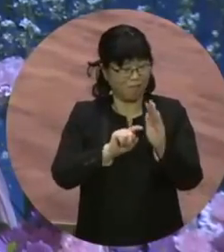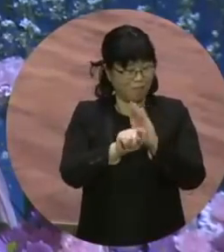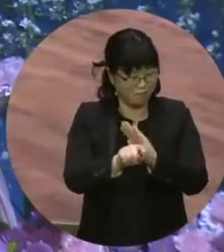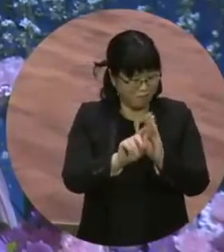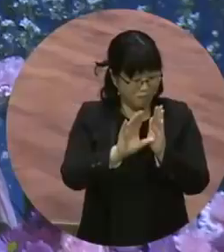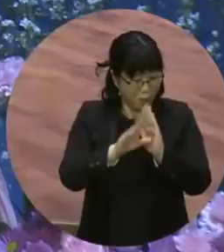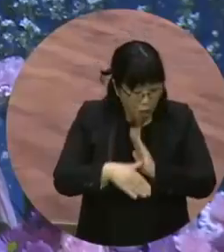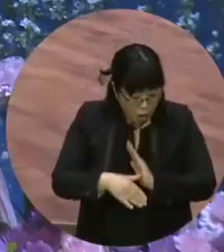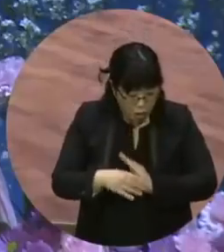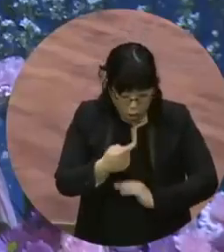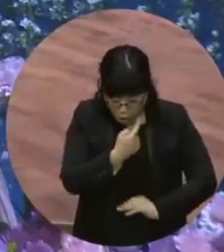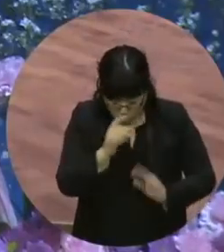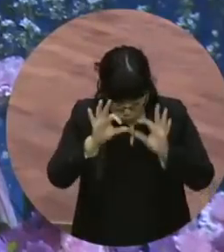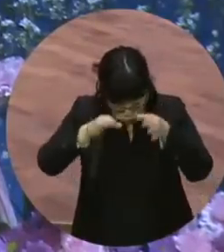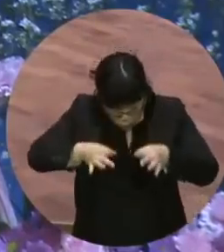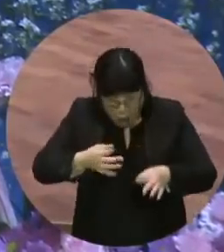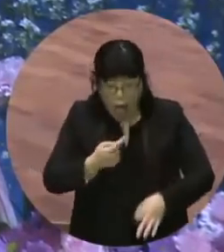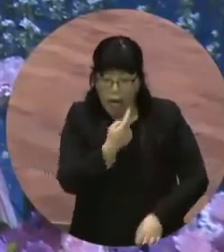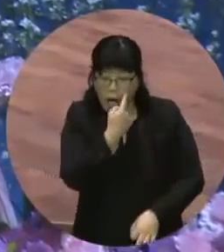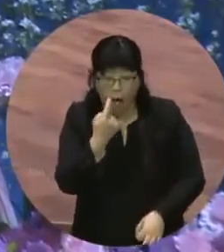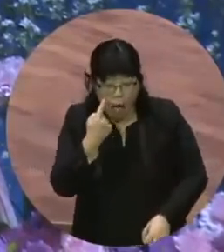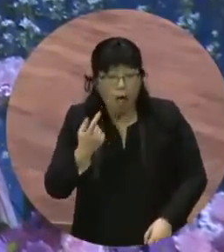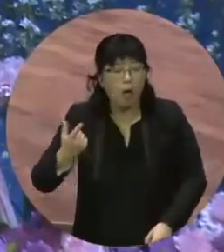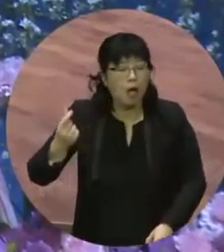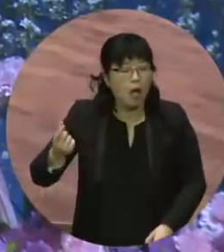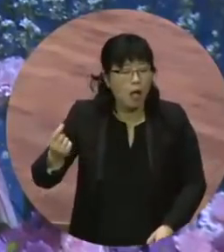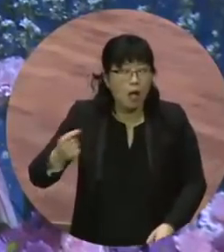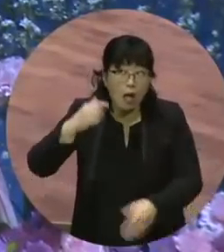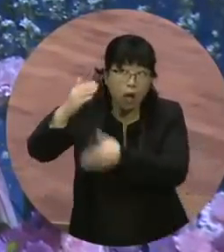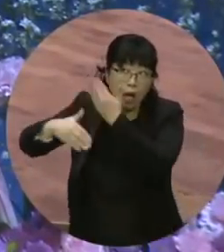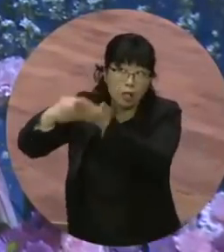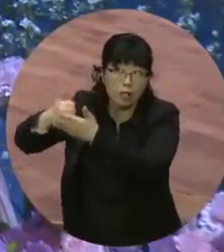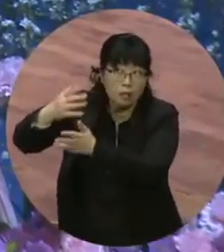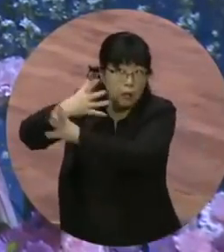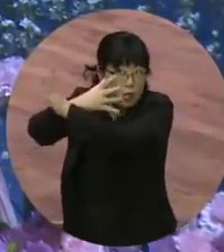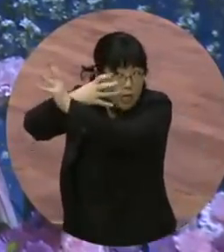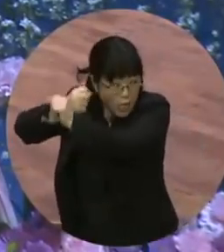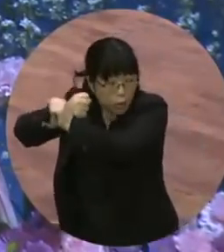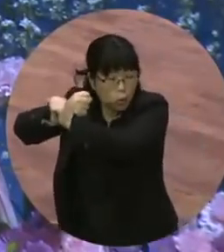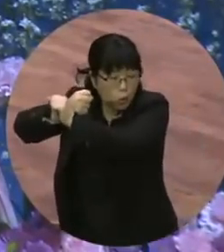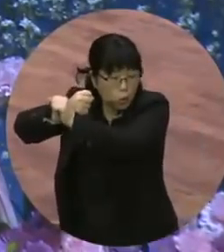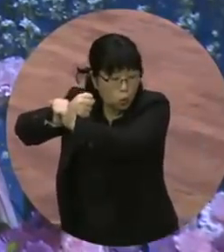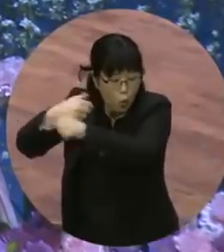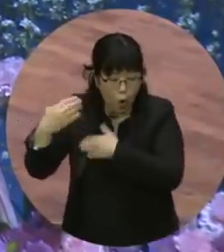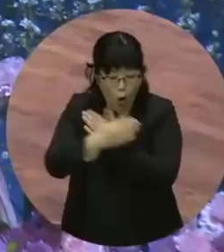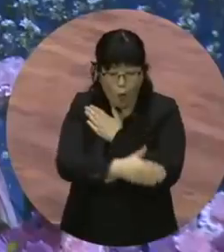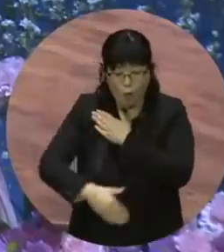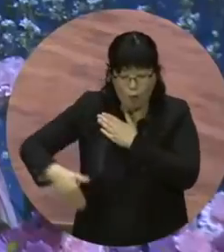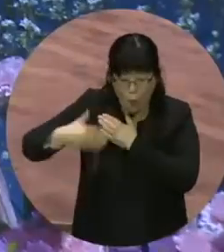잊어버리지 말도록. 너는 너와 나와 약속 몸에 사인을 해놓은 거예요. 몸에 사인을 해놨어요.